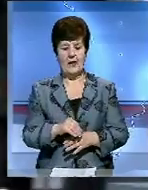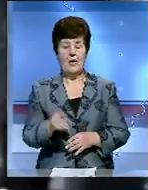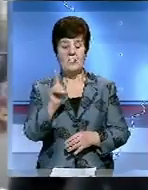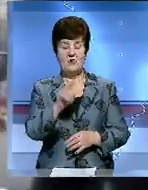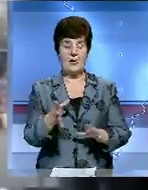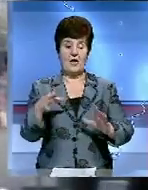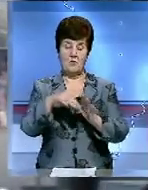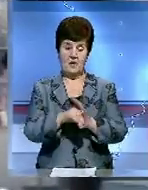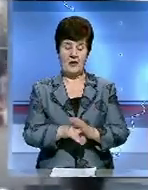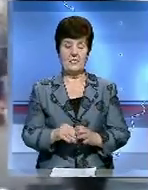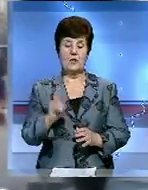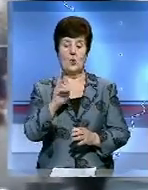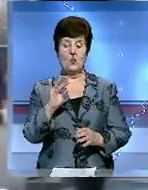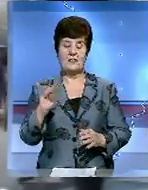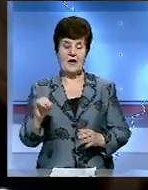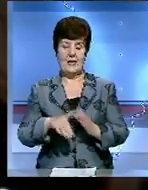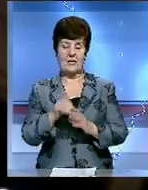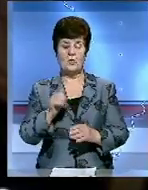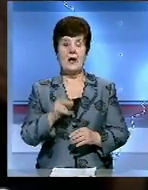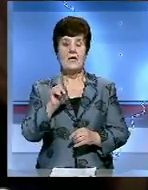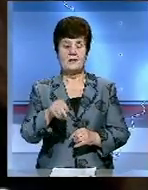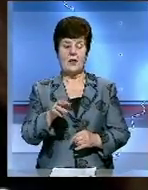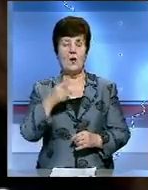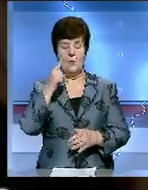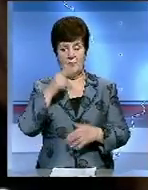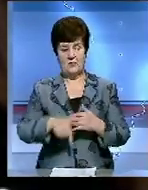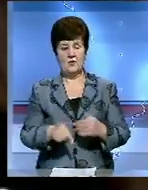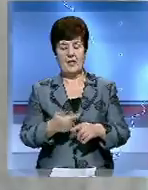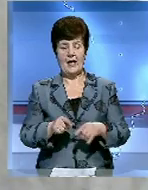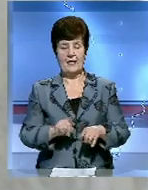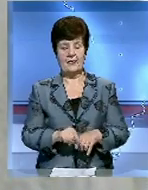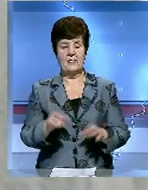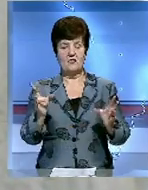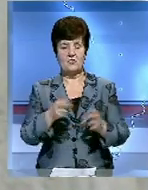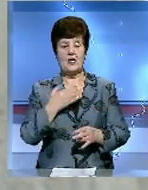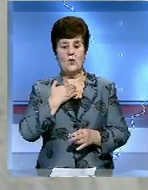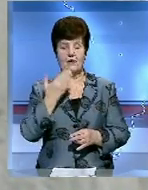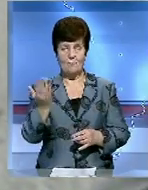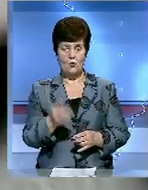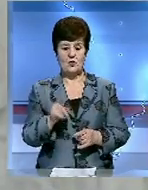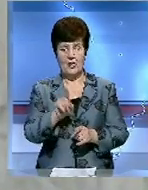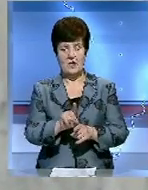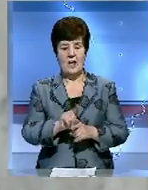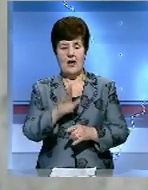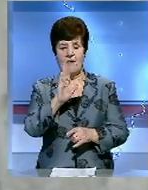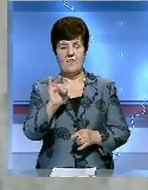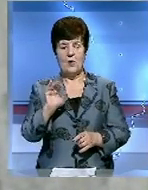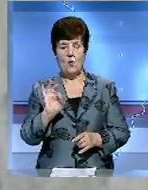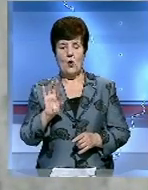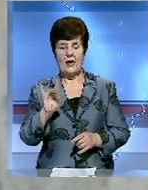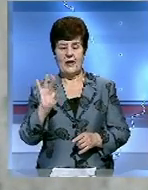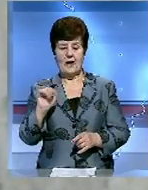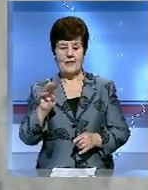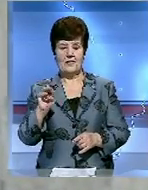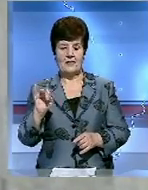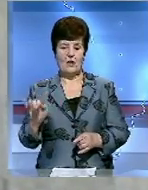în cursa electorală s-au ambiționat în speranța că vor acumula numărul necesar de voturi. La fel a procedat și Viorica Tătaru, care însă a renunțat la